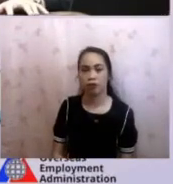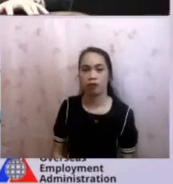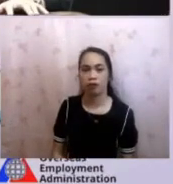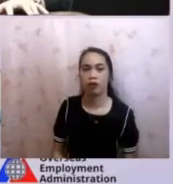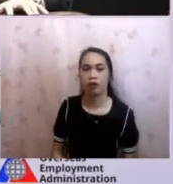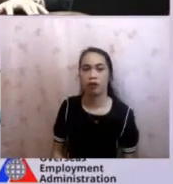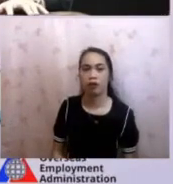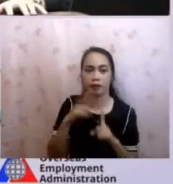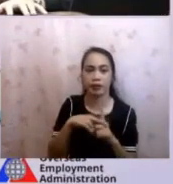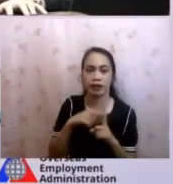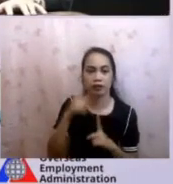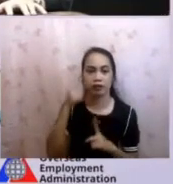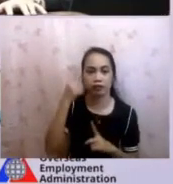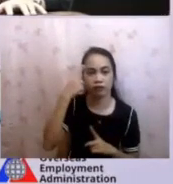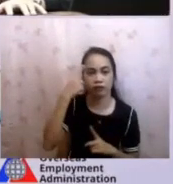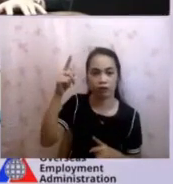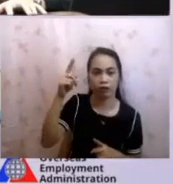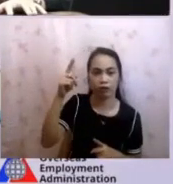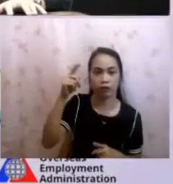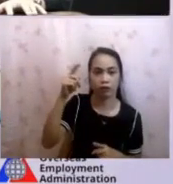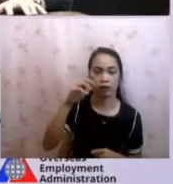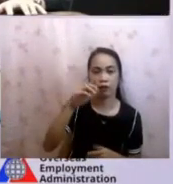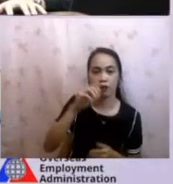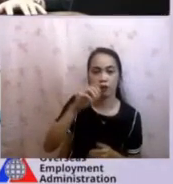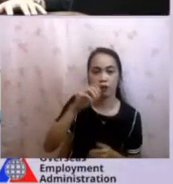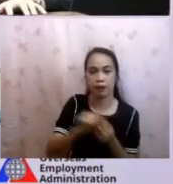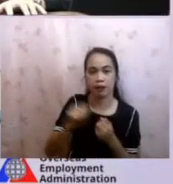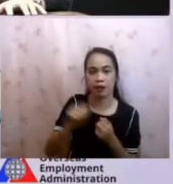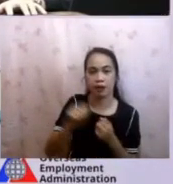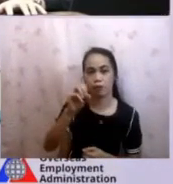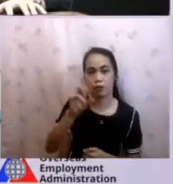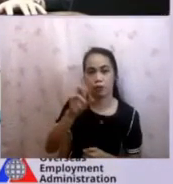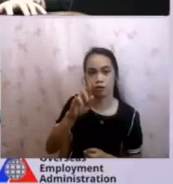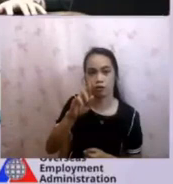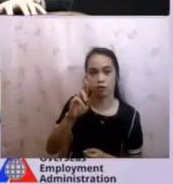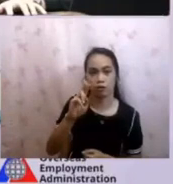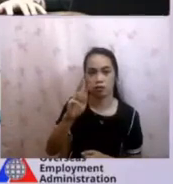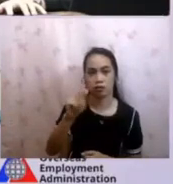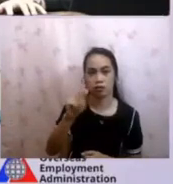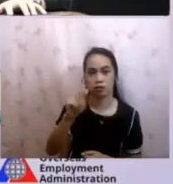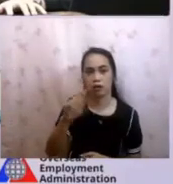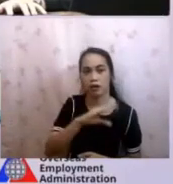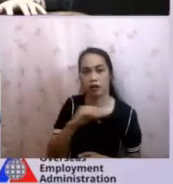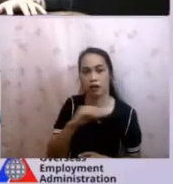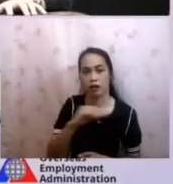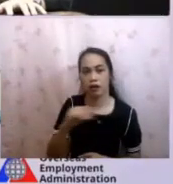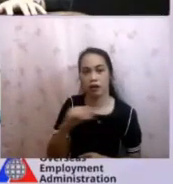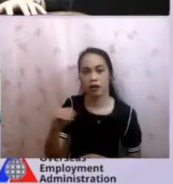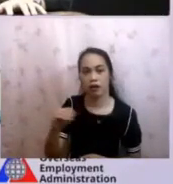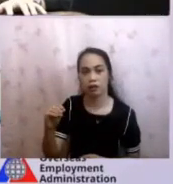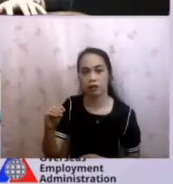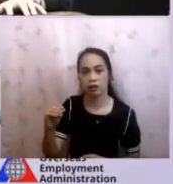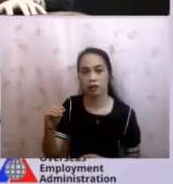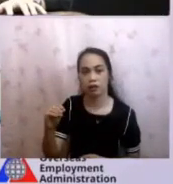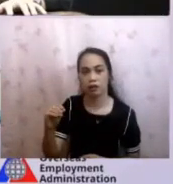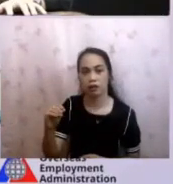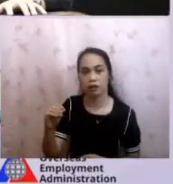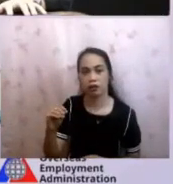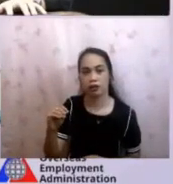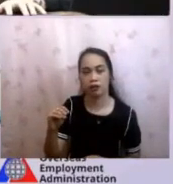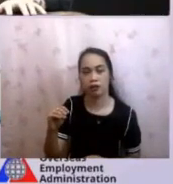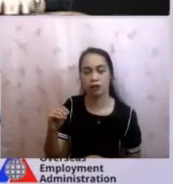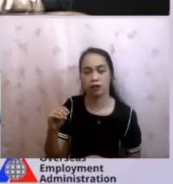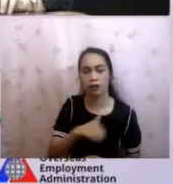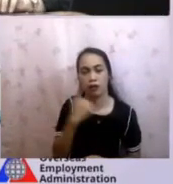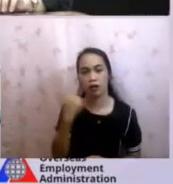passport, authentication of documents from Department of Foreign Affairs, application for career service examination